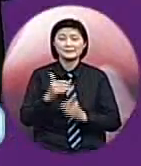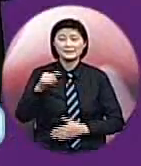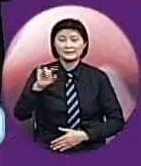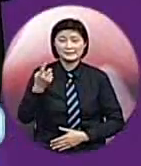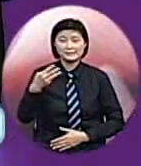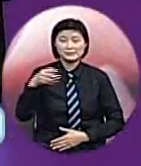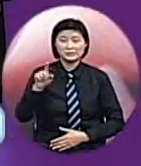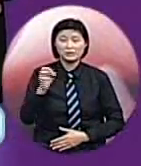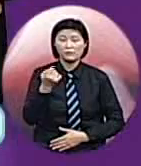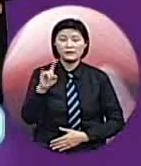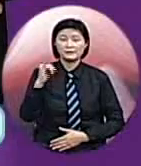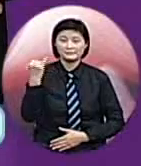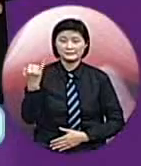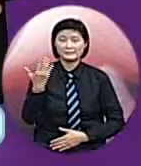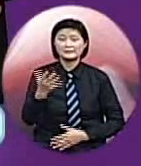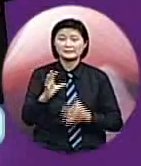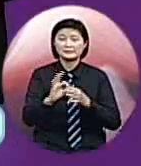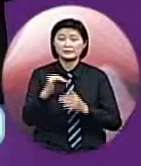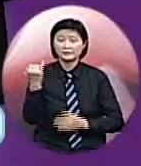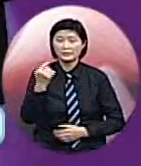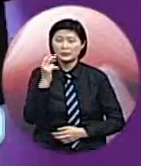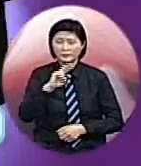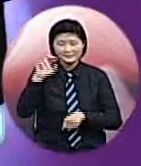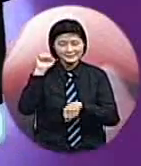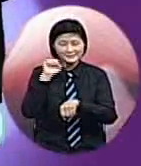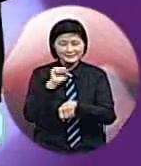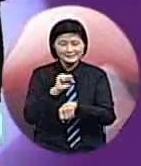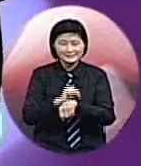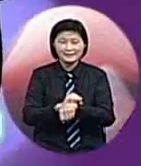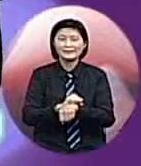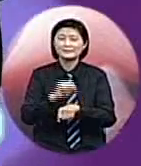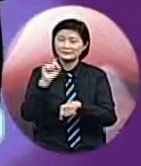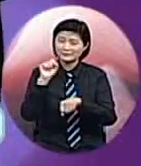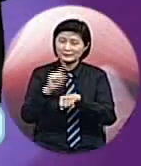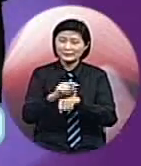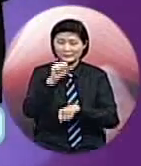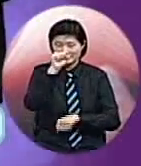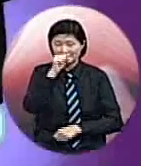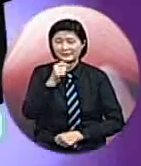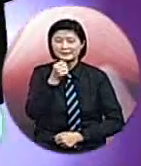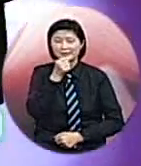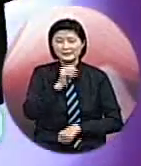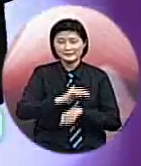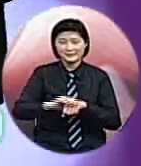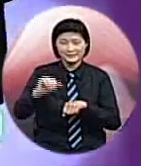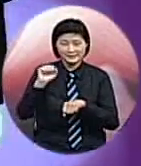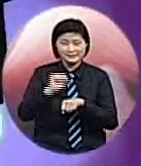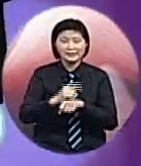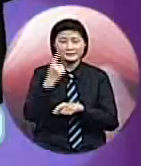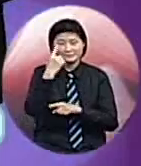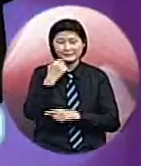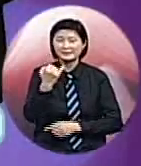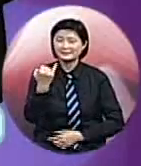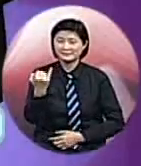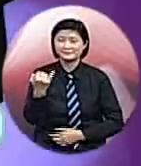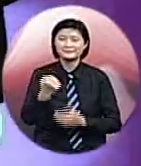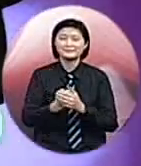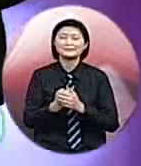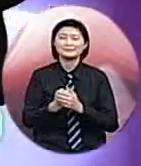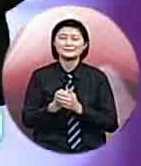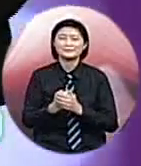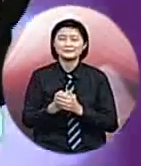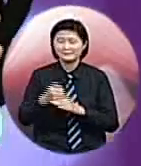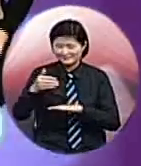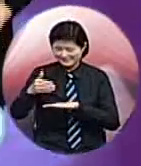길정아 씨의 당신의 여자. 하, 노래도 잘하지요. 성격도 좋죠. MC도 잘 보지요. 인물도 좋지. 뭐 빼놓을 게 없어요.